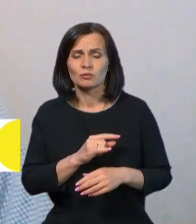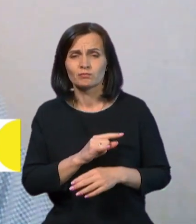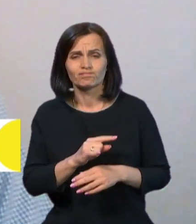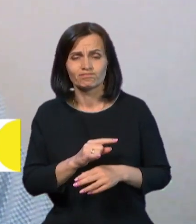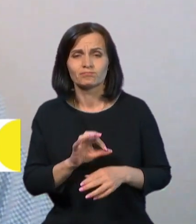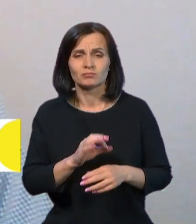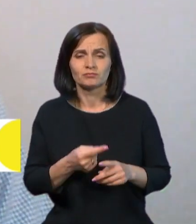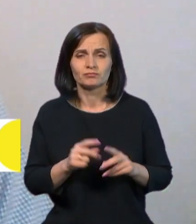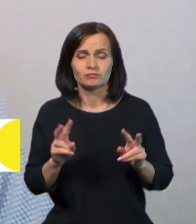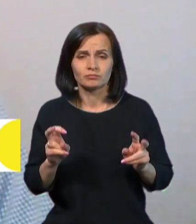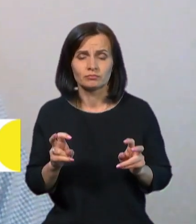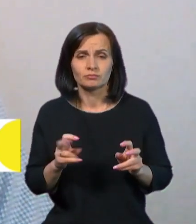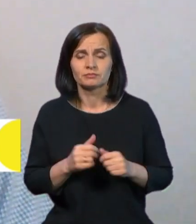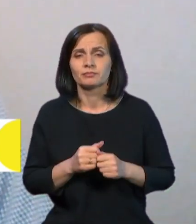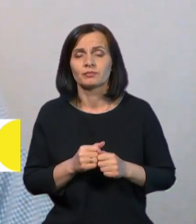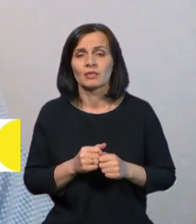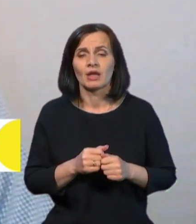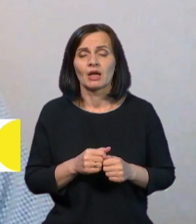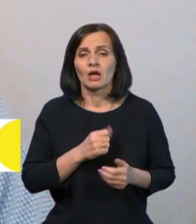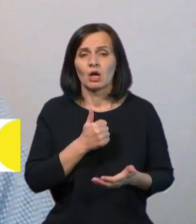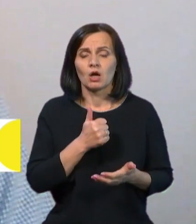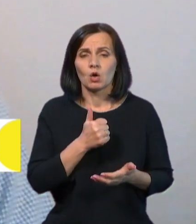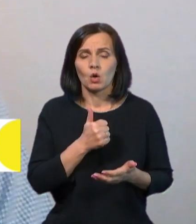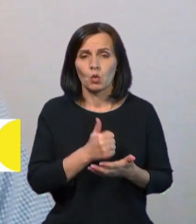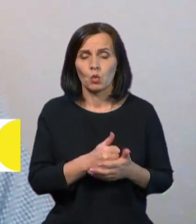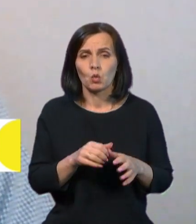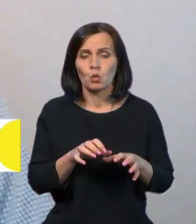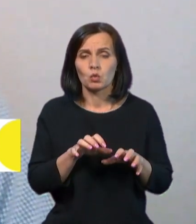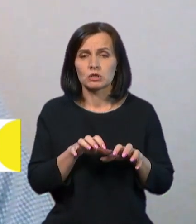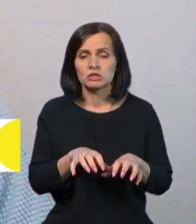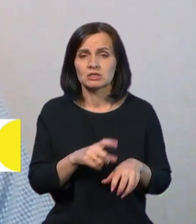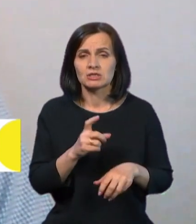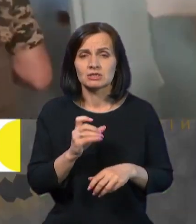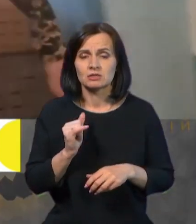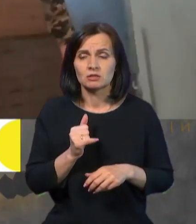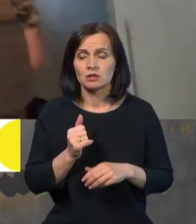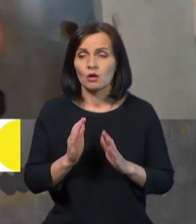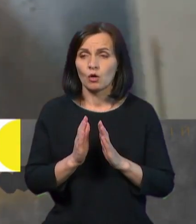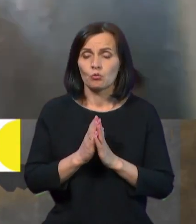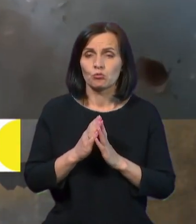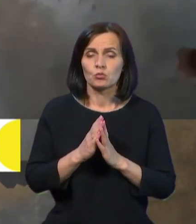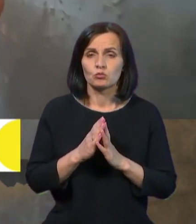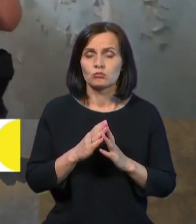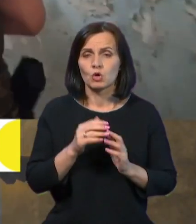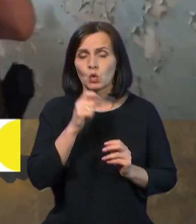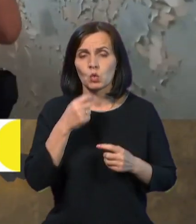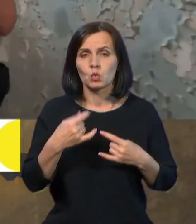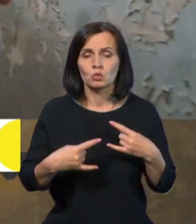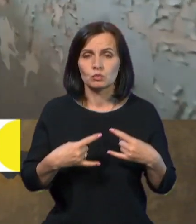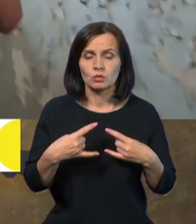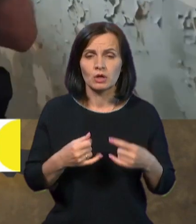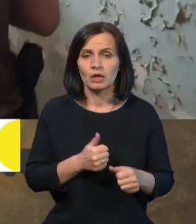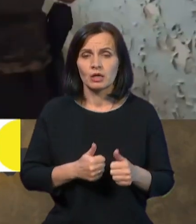те, що Генштаб Збройних сил України закликав українські ЗМІ, лідерів громадських думок, ну